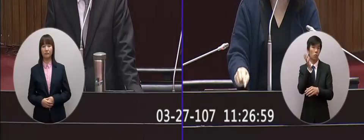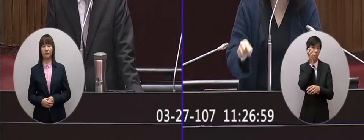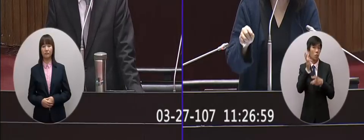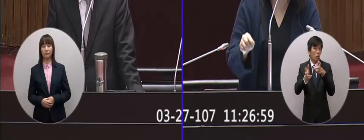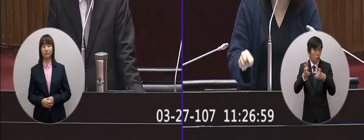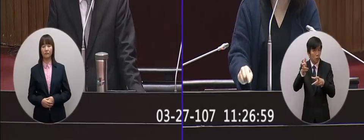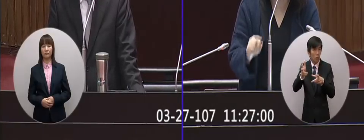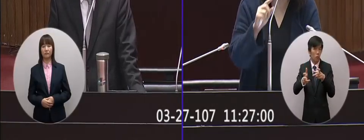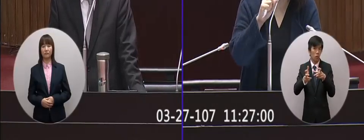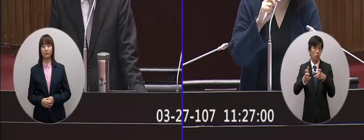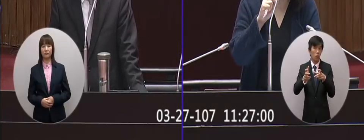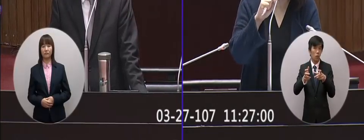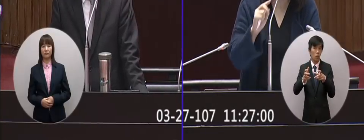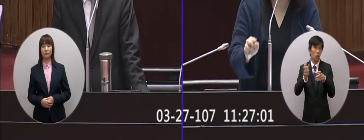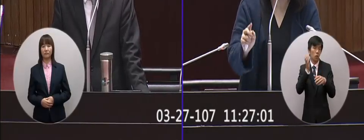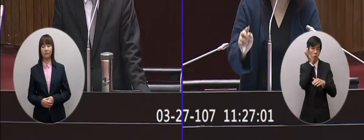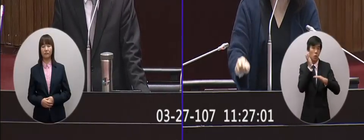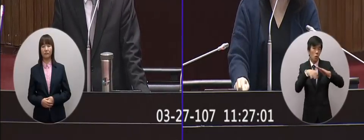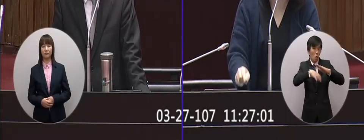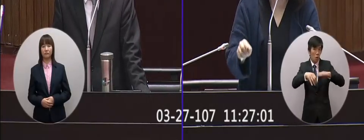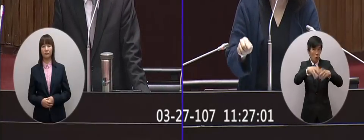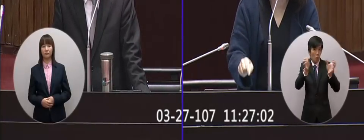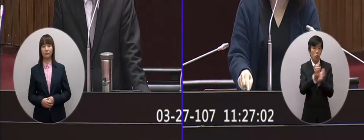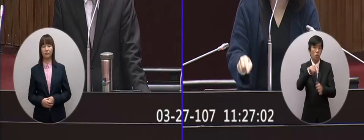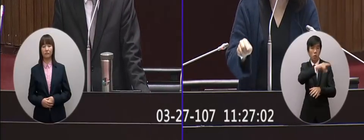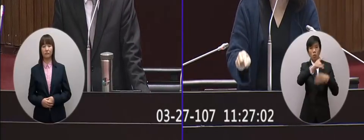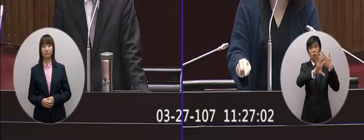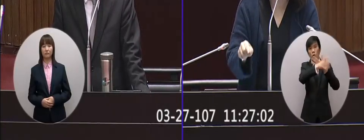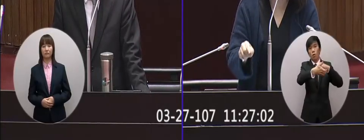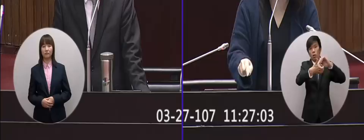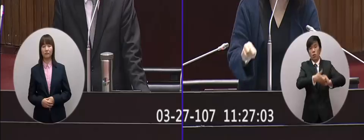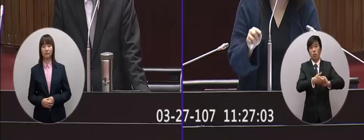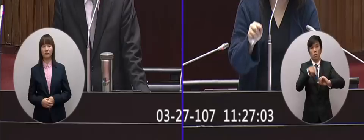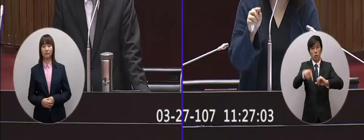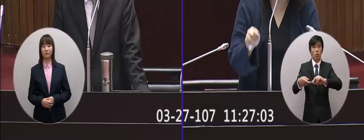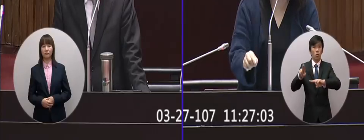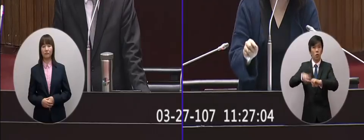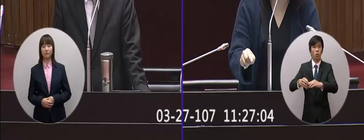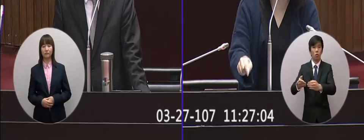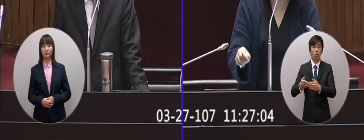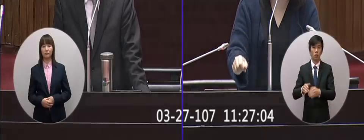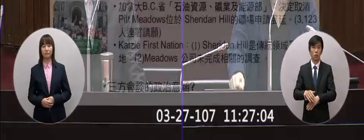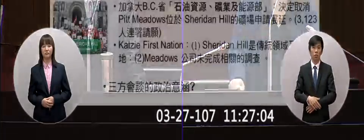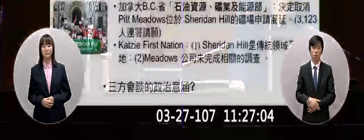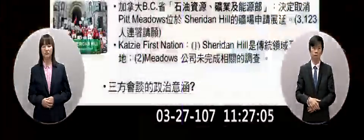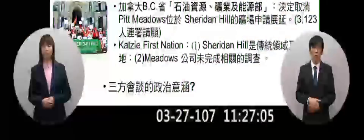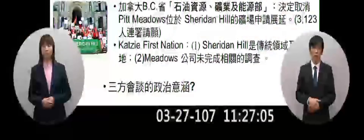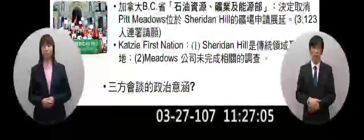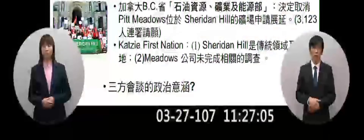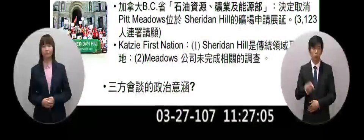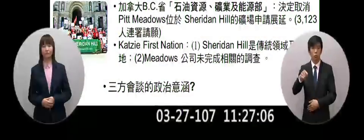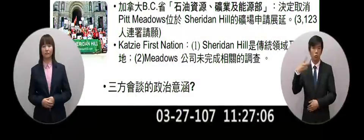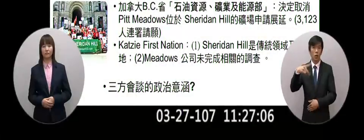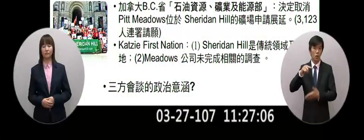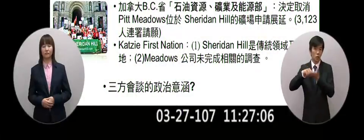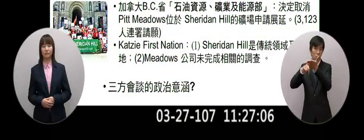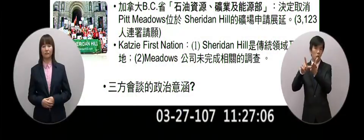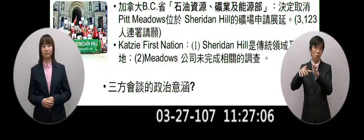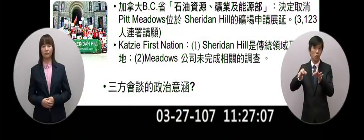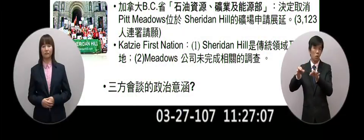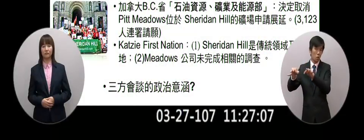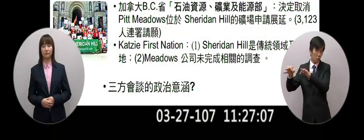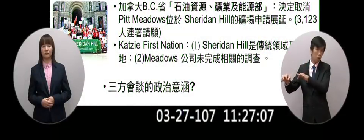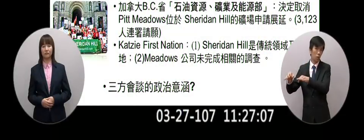及能源部他们决定取消 Pitt Meadow 位于 Sheridan Hill 的矿场申请展延，这个